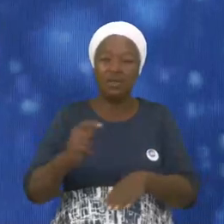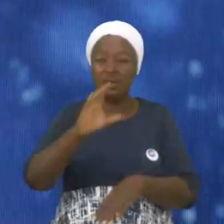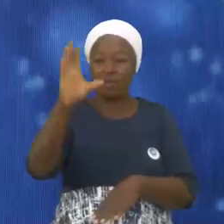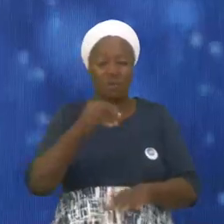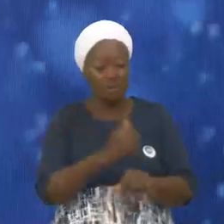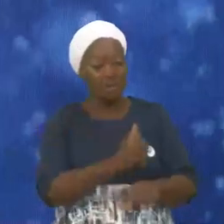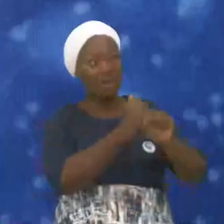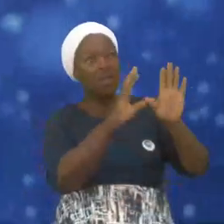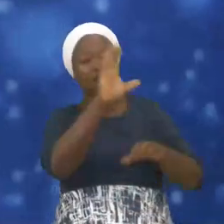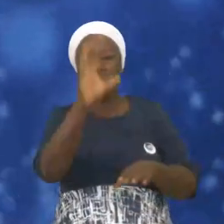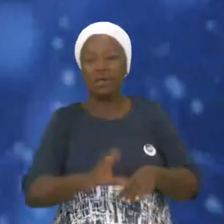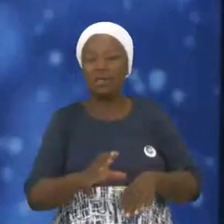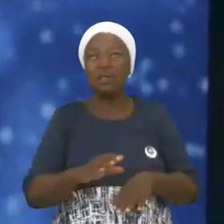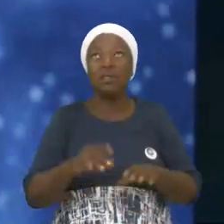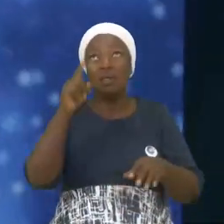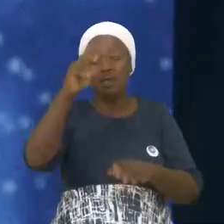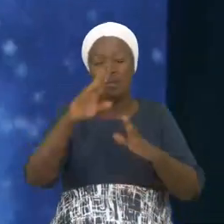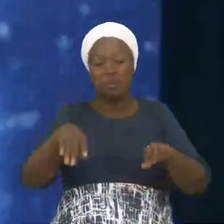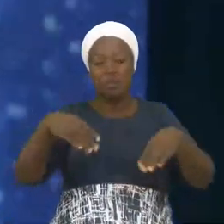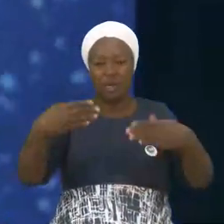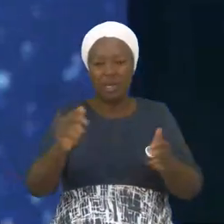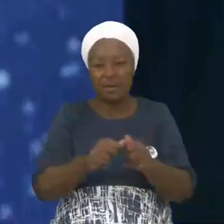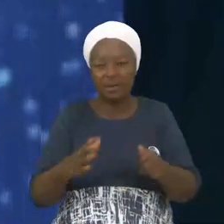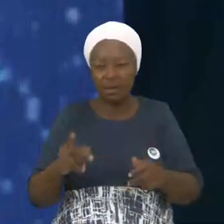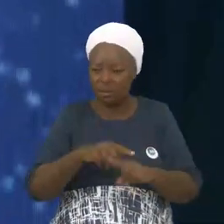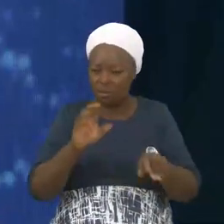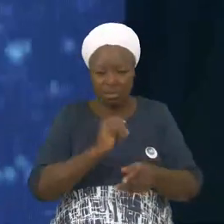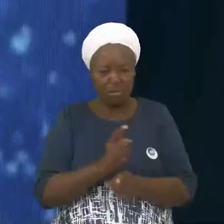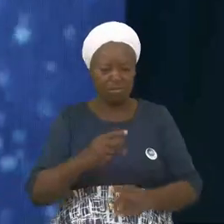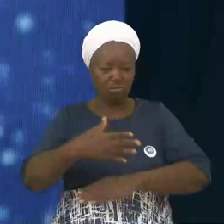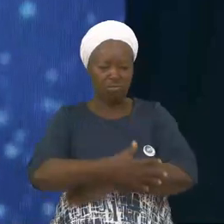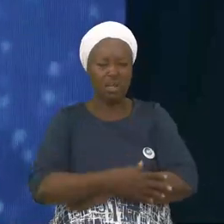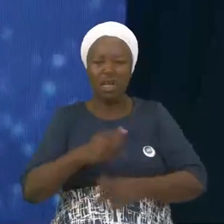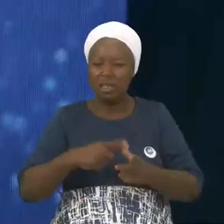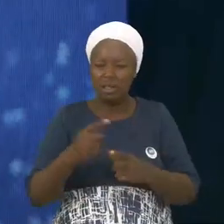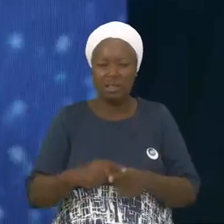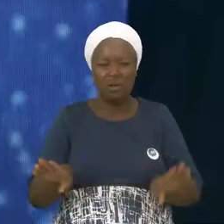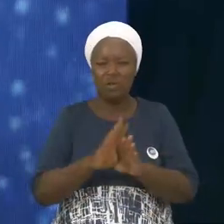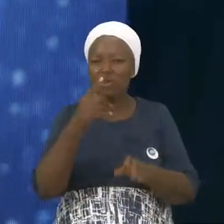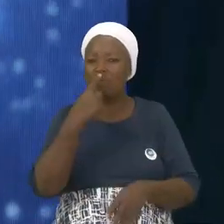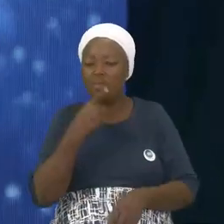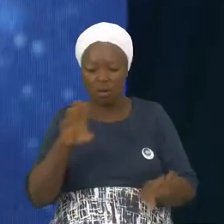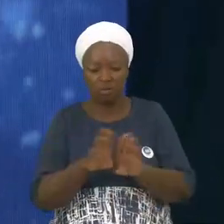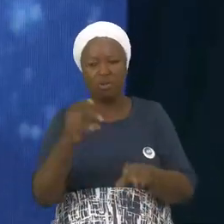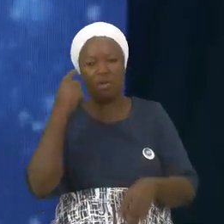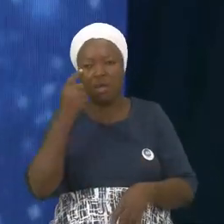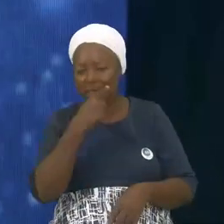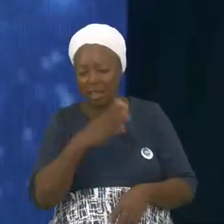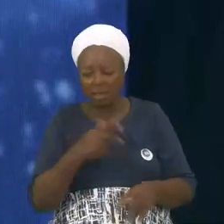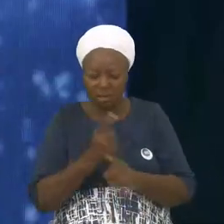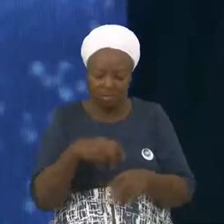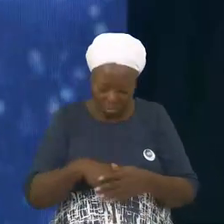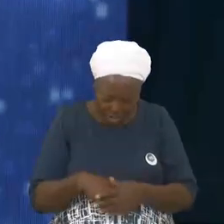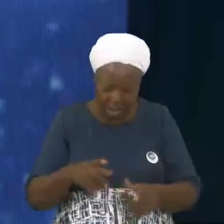Il est mort sur la croix du calvaire. Il a pourvu toutes choses. Mais tu ne dois pas croiser les bras et fermer la